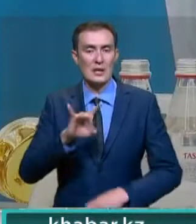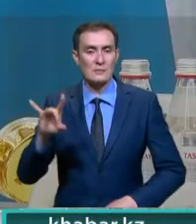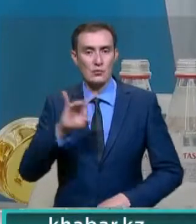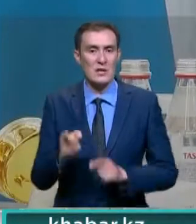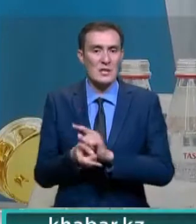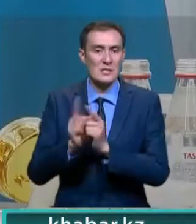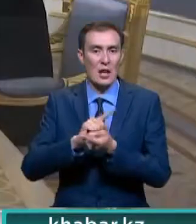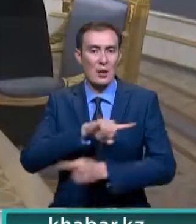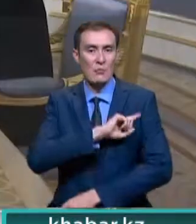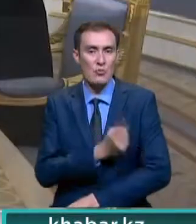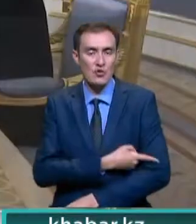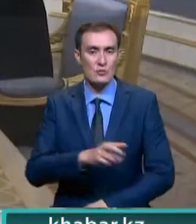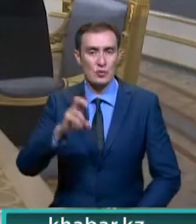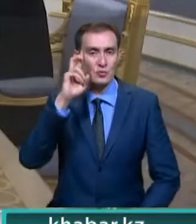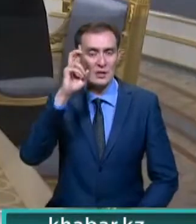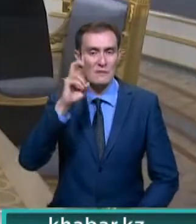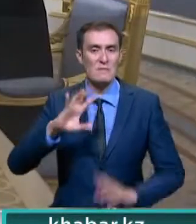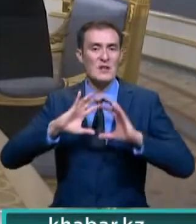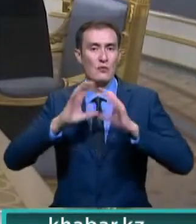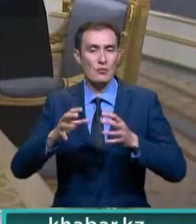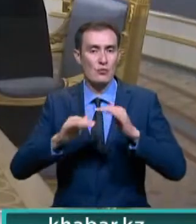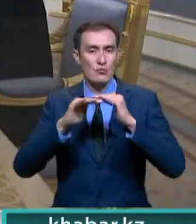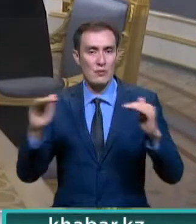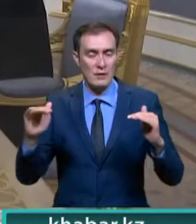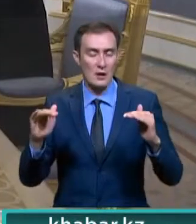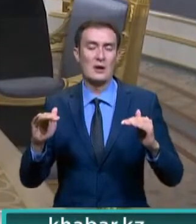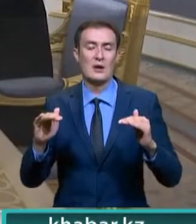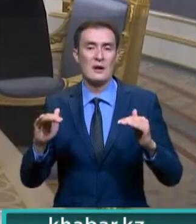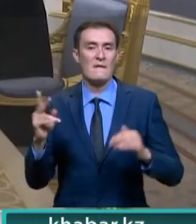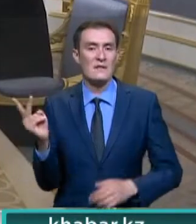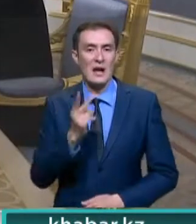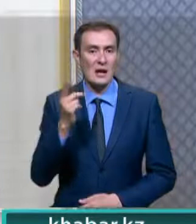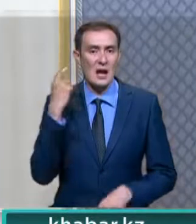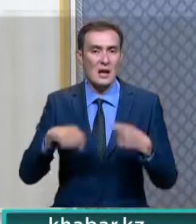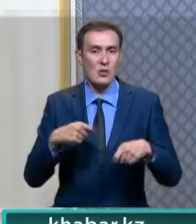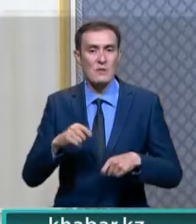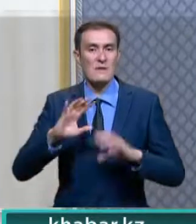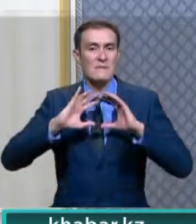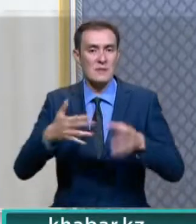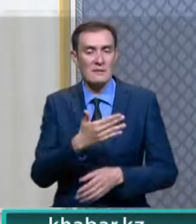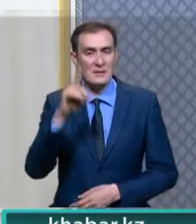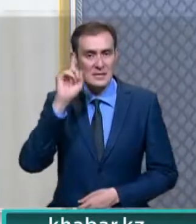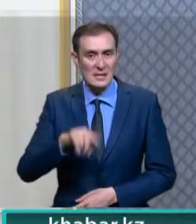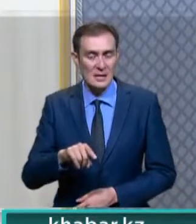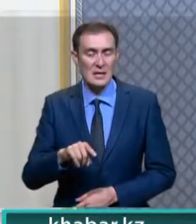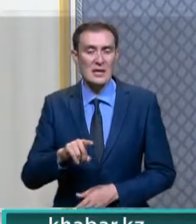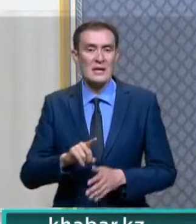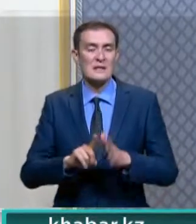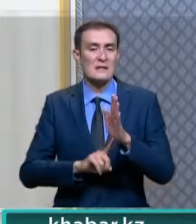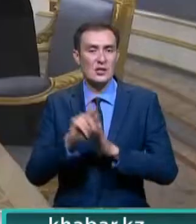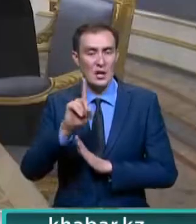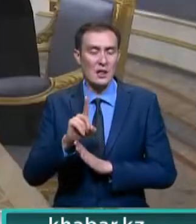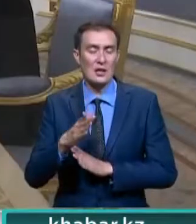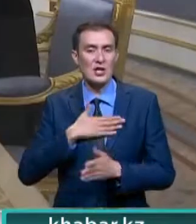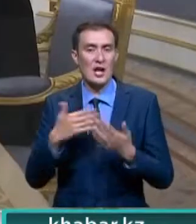стала мощным государством мирового масштаба, вторая экономика в мире. Вы знаете, что с первого дня я поддерживаю